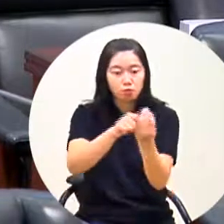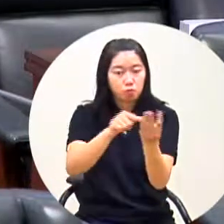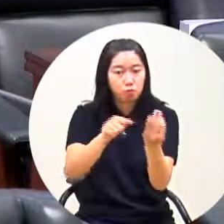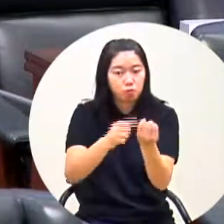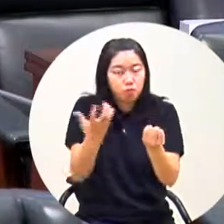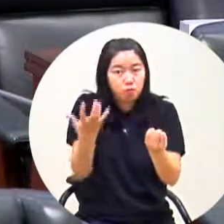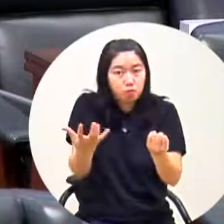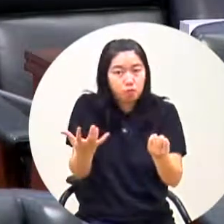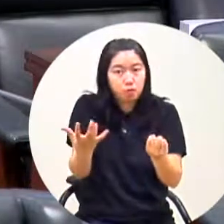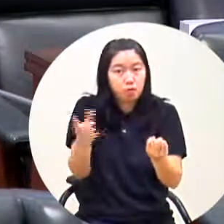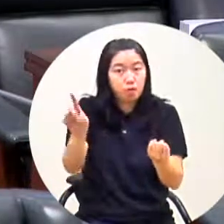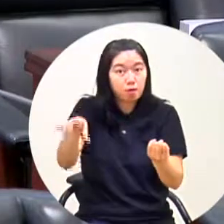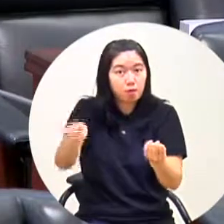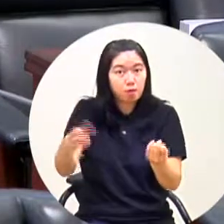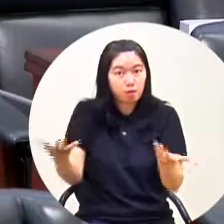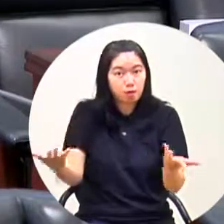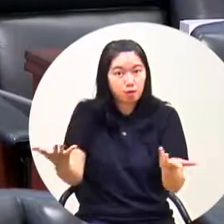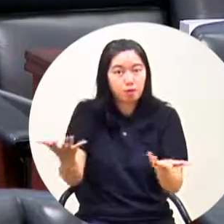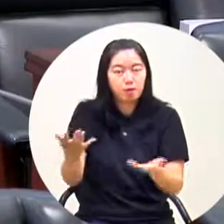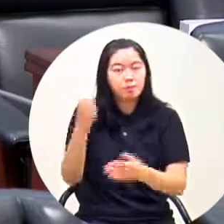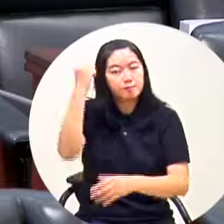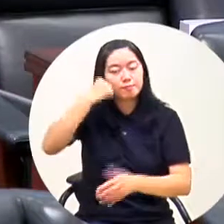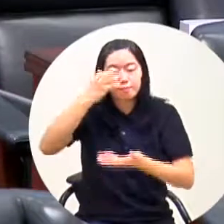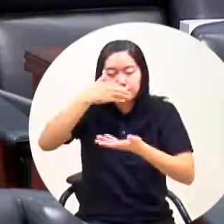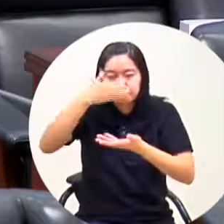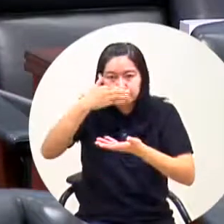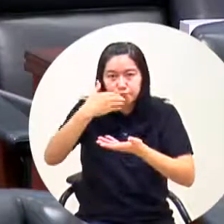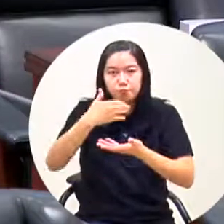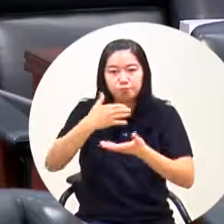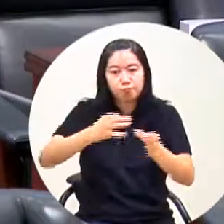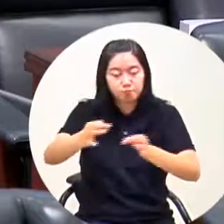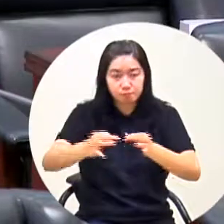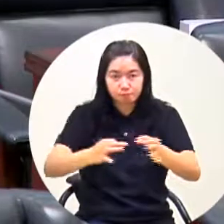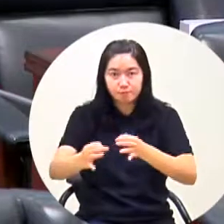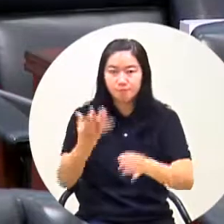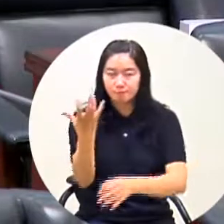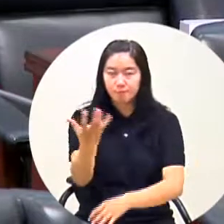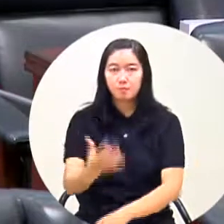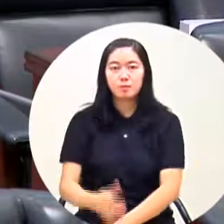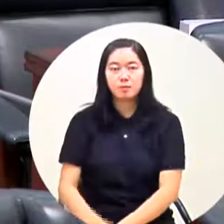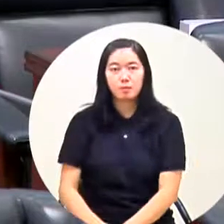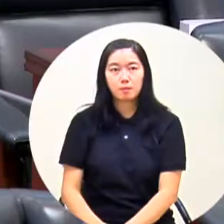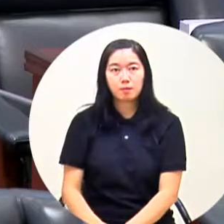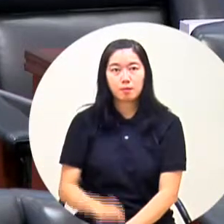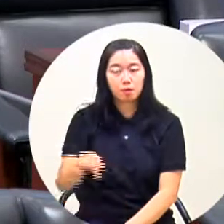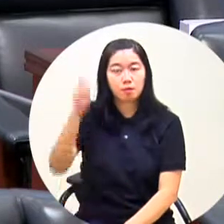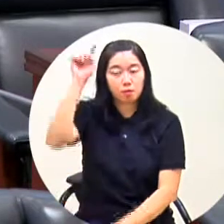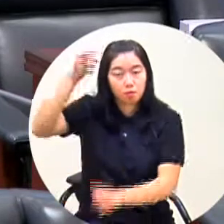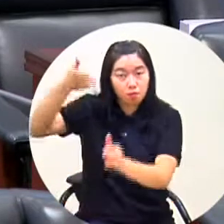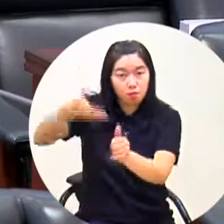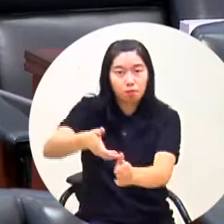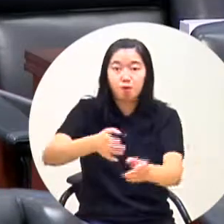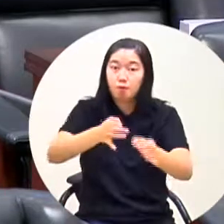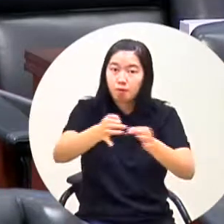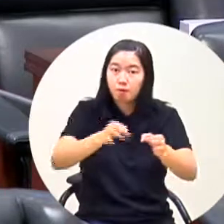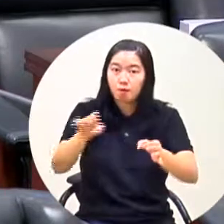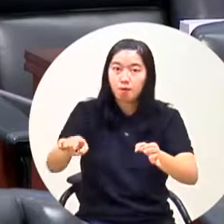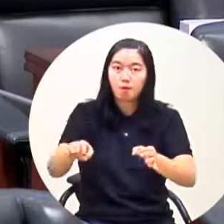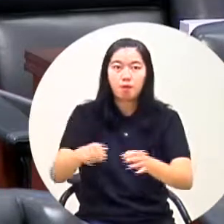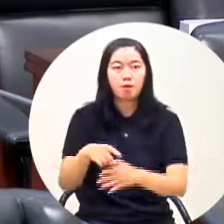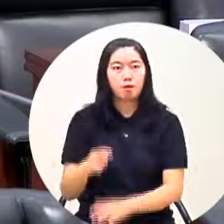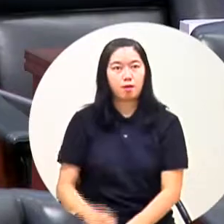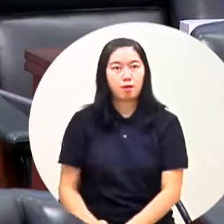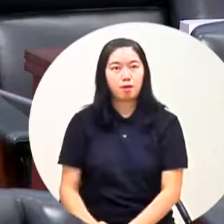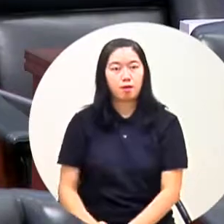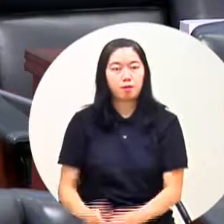的应该是早餐店了哈，早餐店了。那还有我们传统，还有我们的家庭主妇最